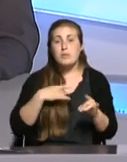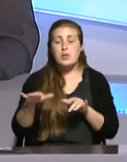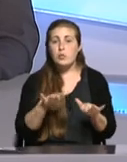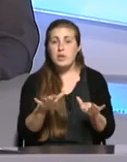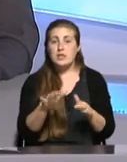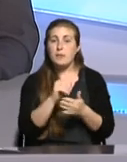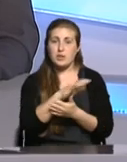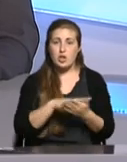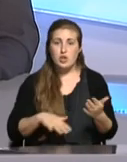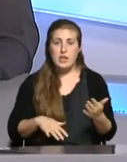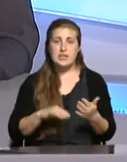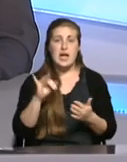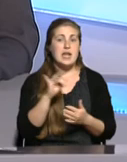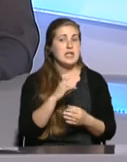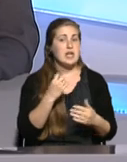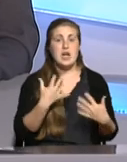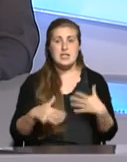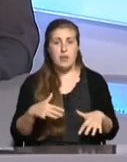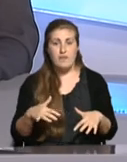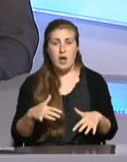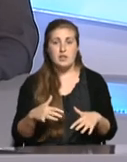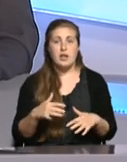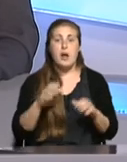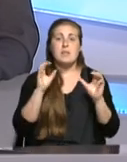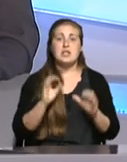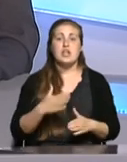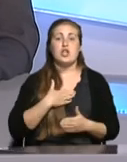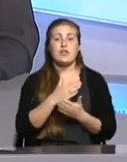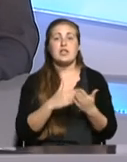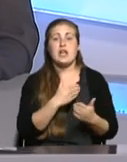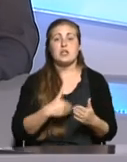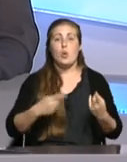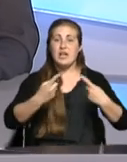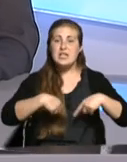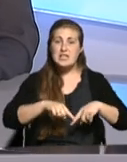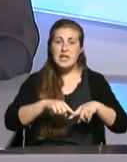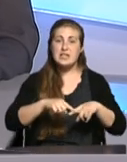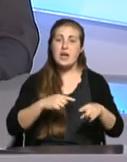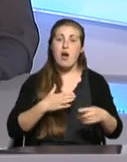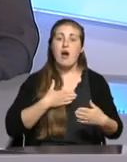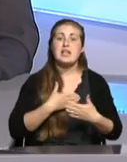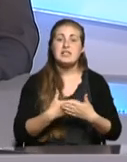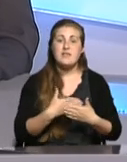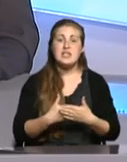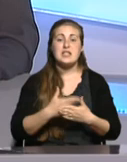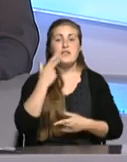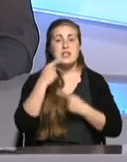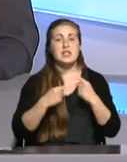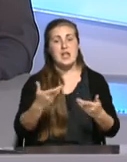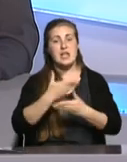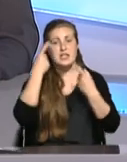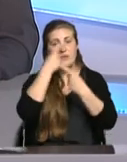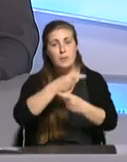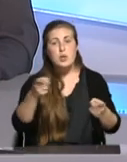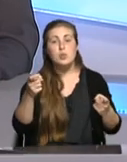продолжаются и не ослабевают председатель и наших ветеранских организаций активисты всегда нас информируют и